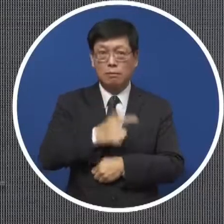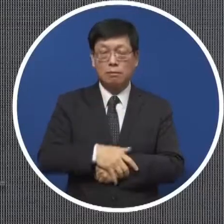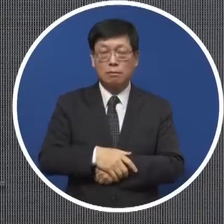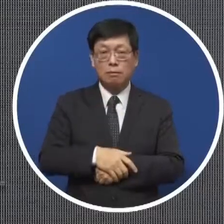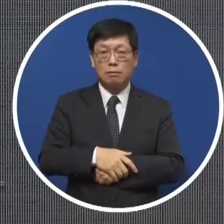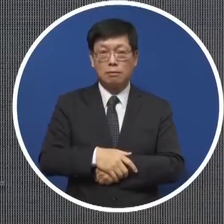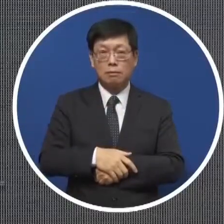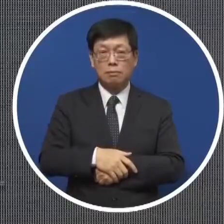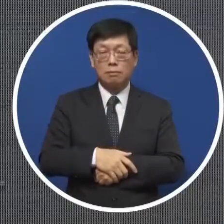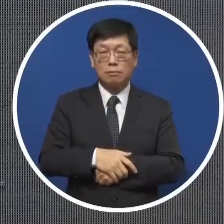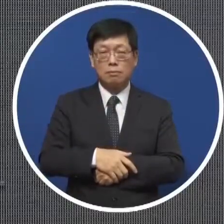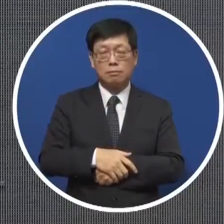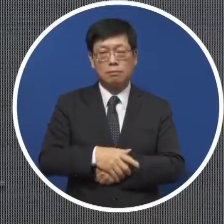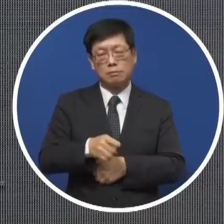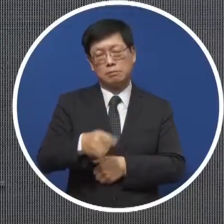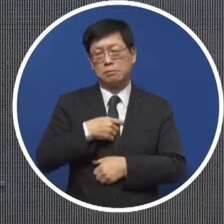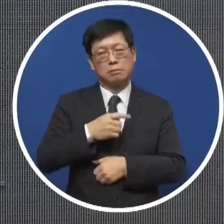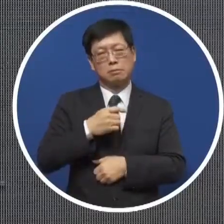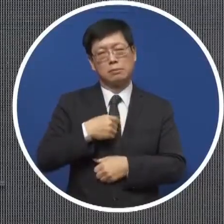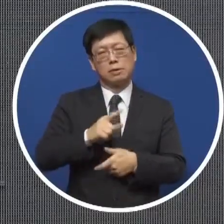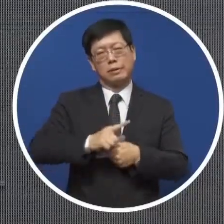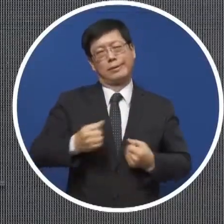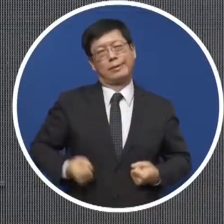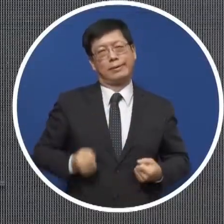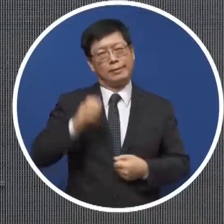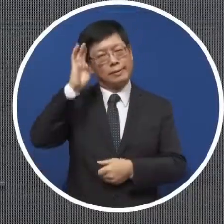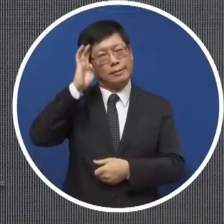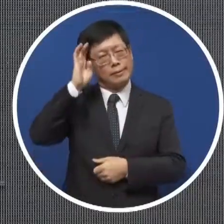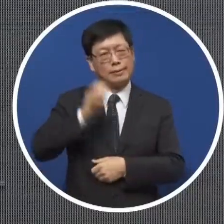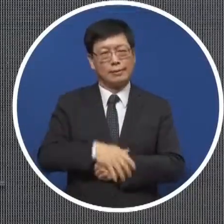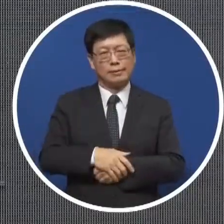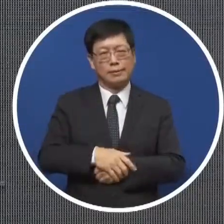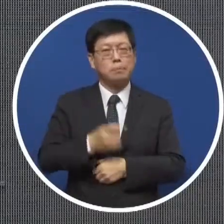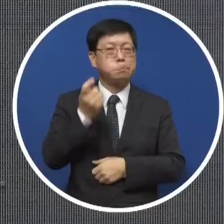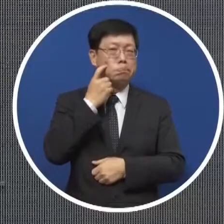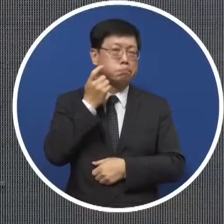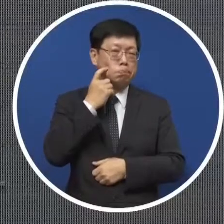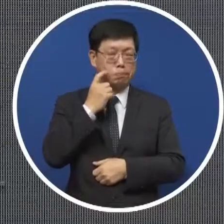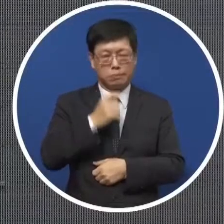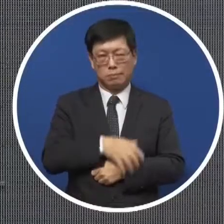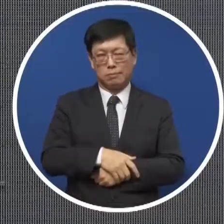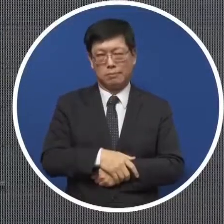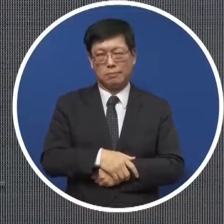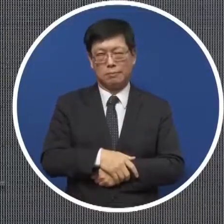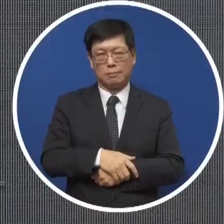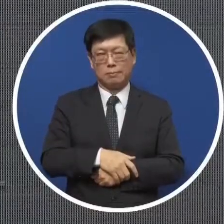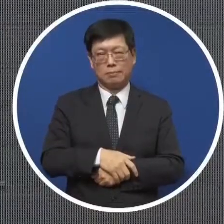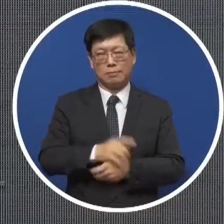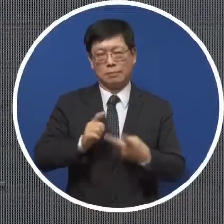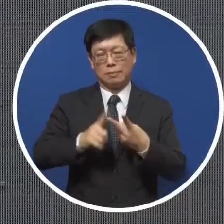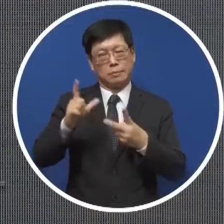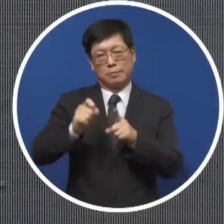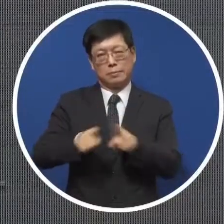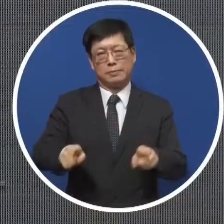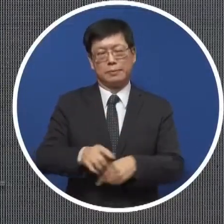卡在政府，这个讲法很卡通，既不真实又不公